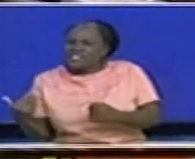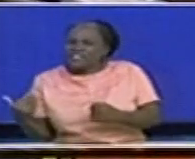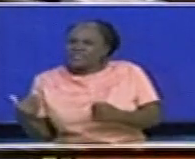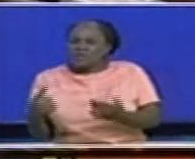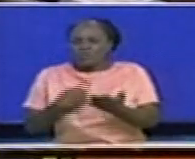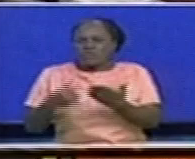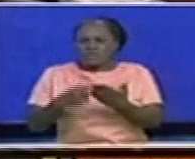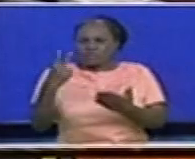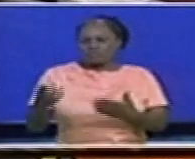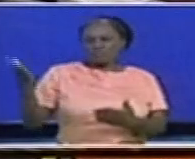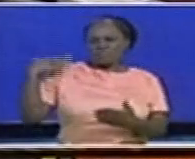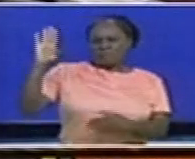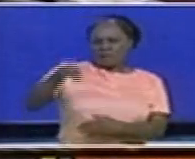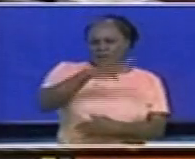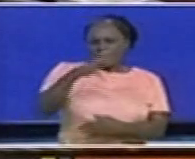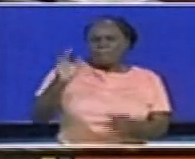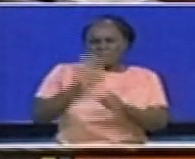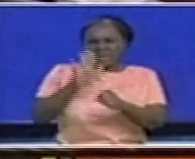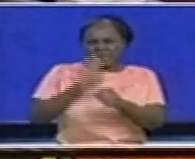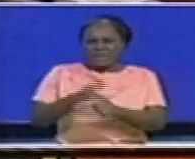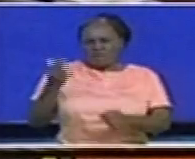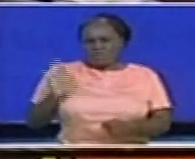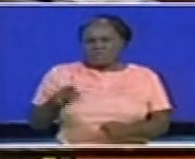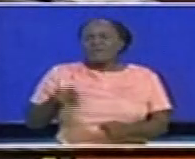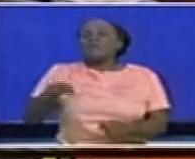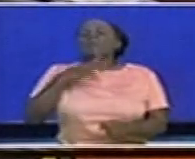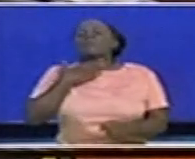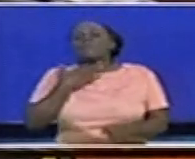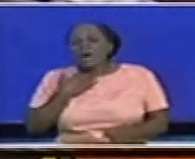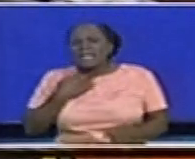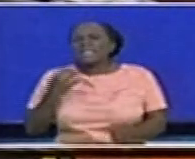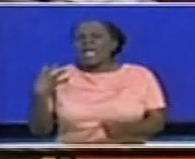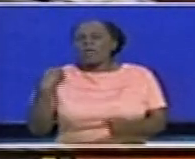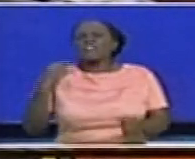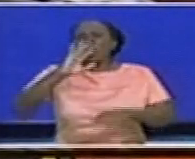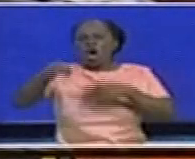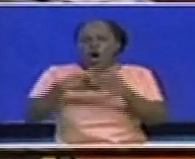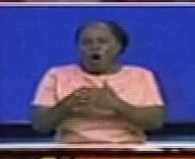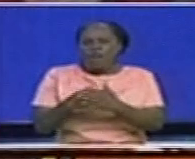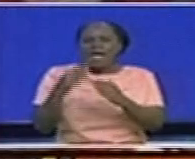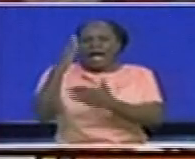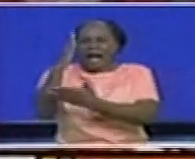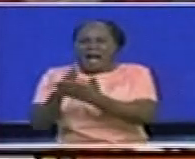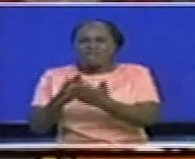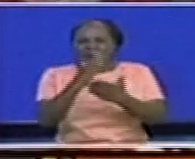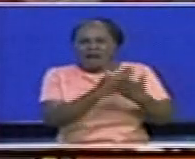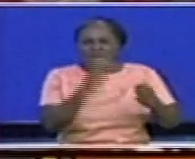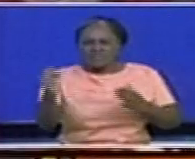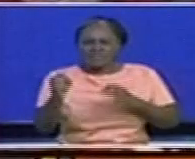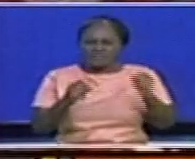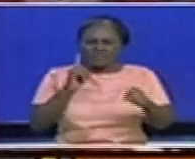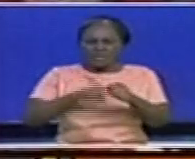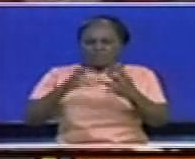mbili zilizopita bungeni, wabunge wengi wa kike walitaka mali yote igawanywe nusu kwa nusu wakati wa kuachana kwa mke na